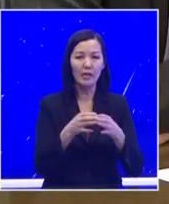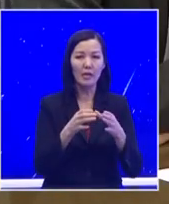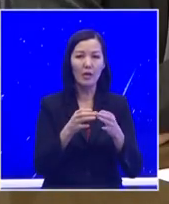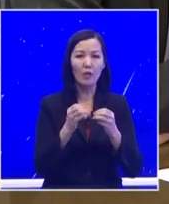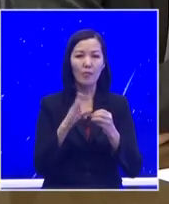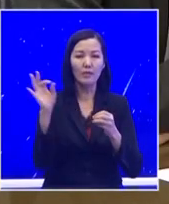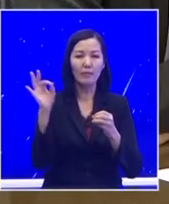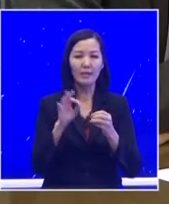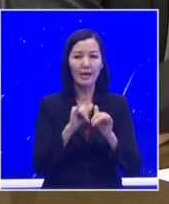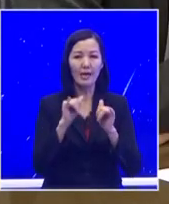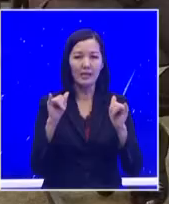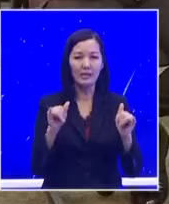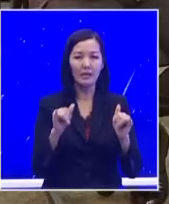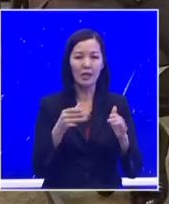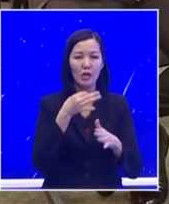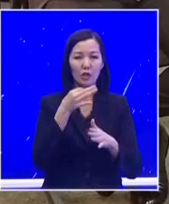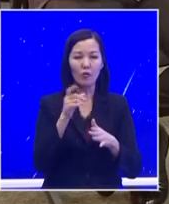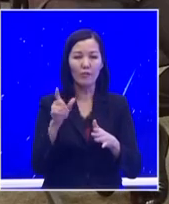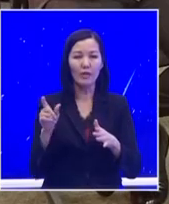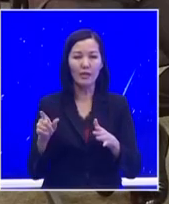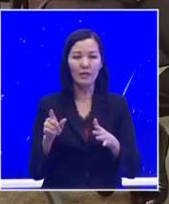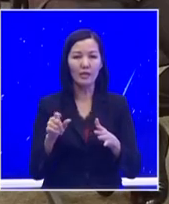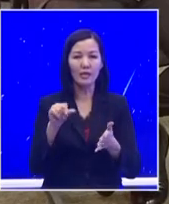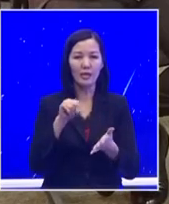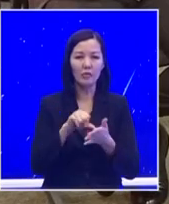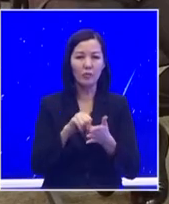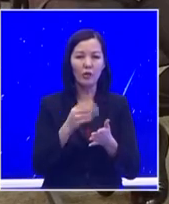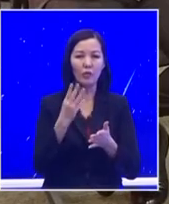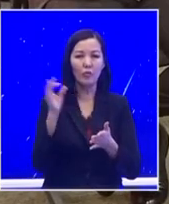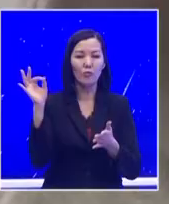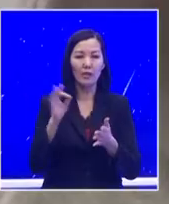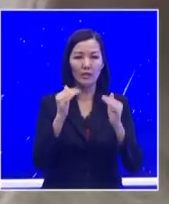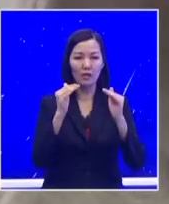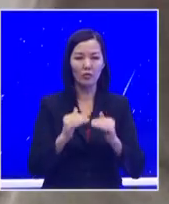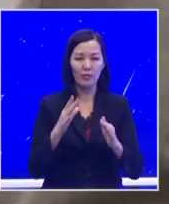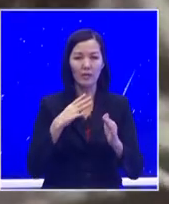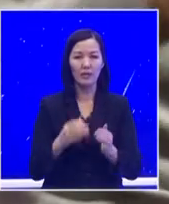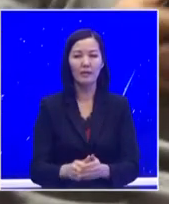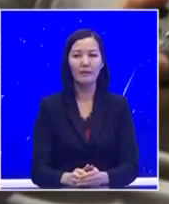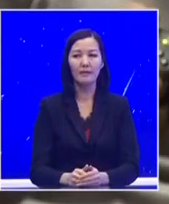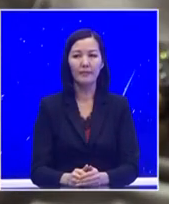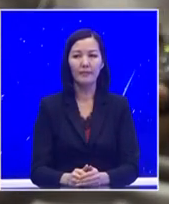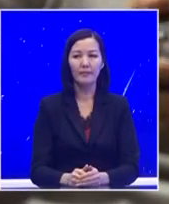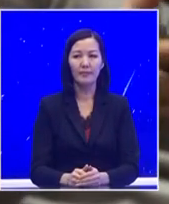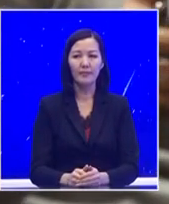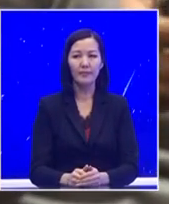тарифті 15% арттырыпты, алайда жауапты органның араласуымен 4% төмендеген.